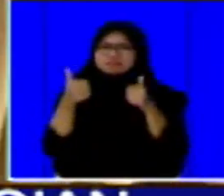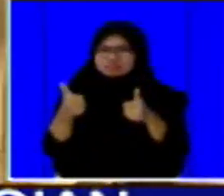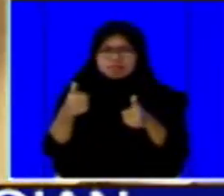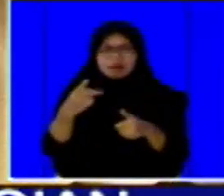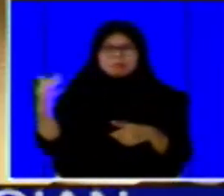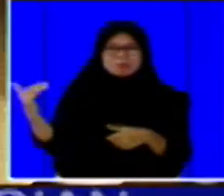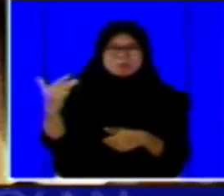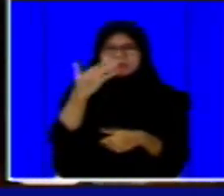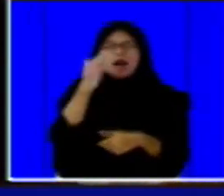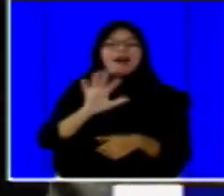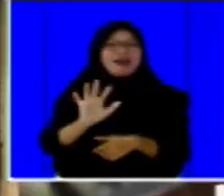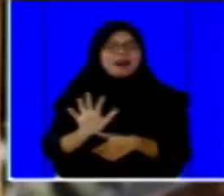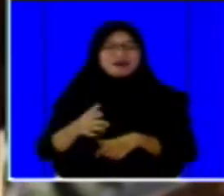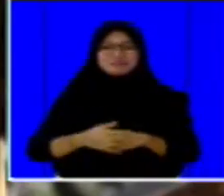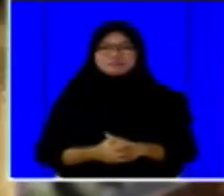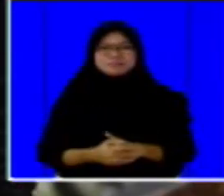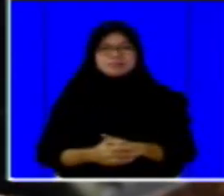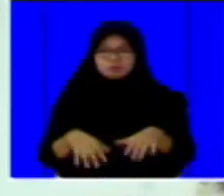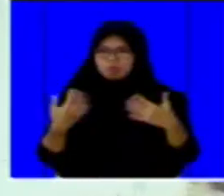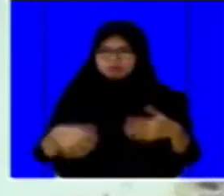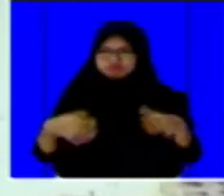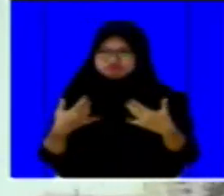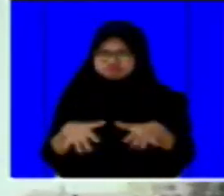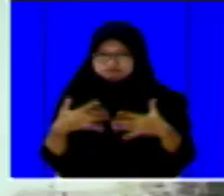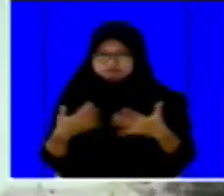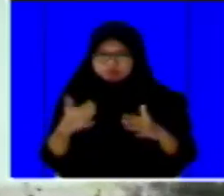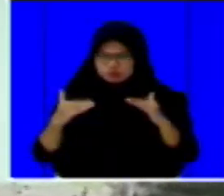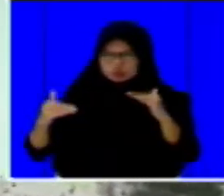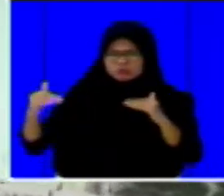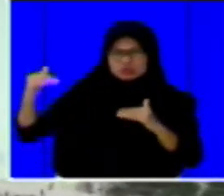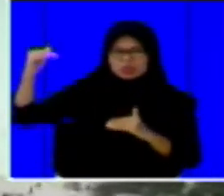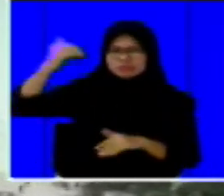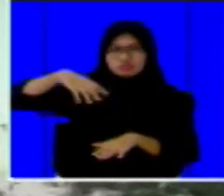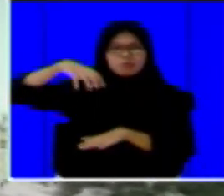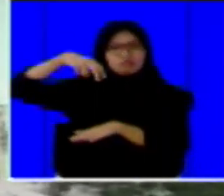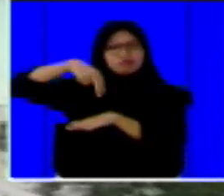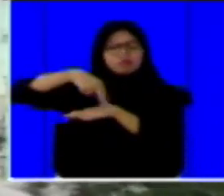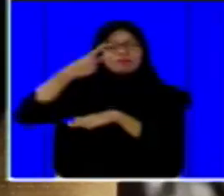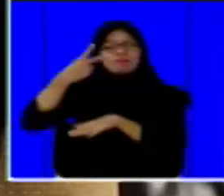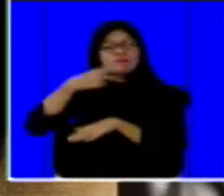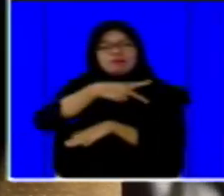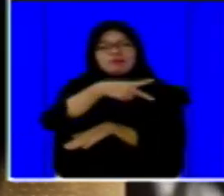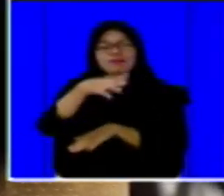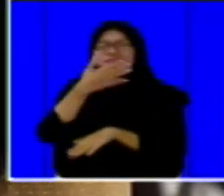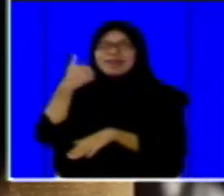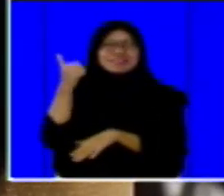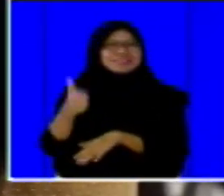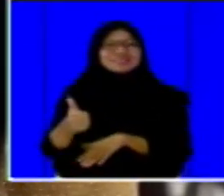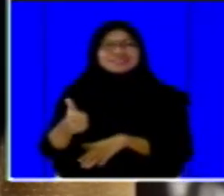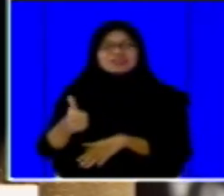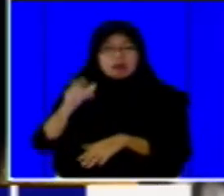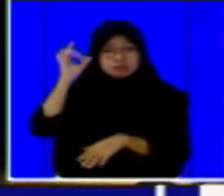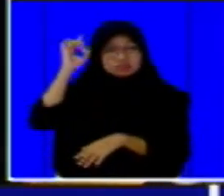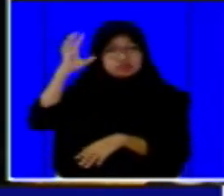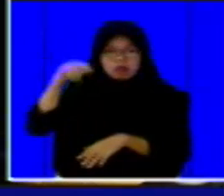dari ketinggian ternyata pemandangannya lebih keren lagi. Makin siang, makin banyak pengunjung yang datang ke sini untuk